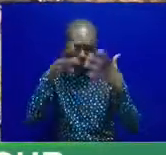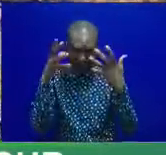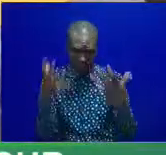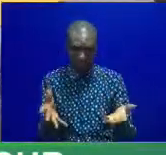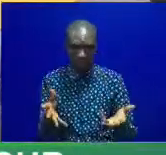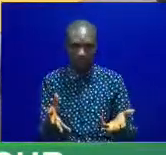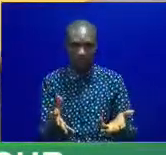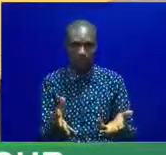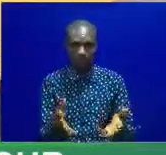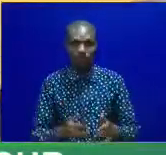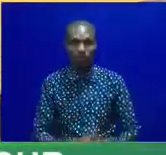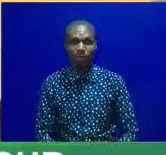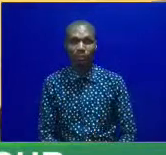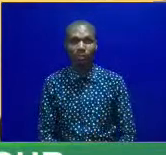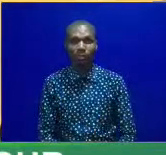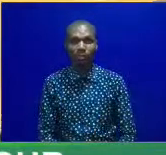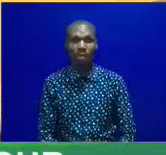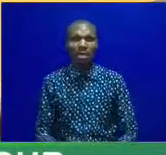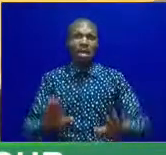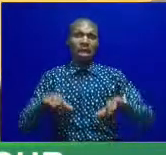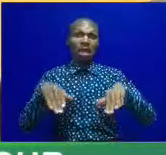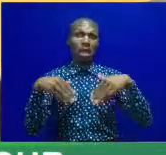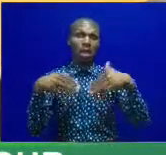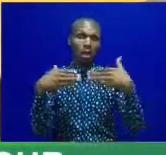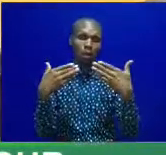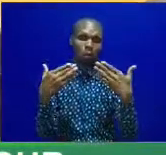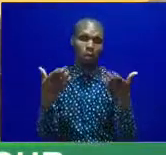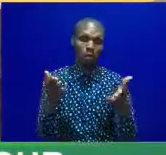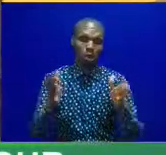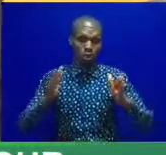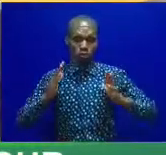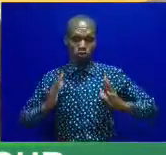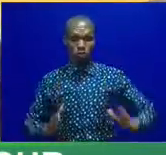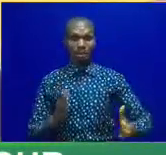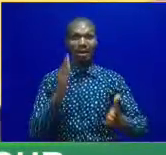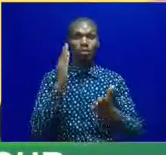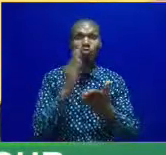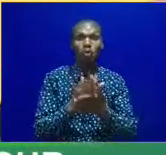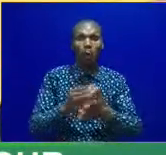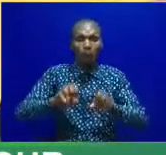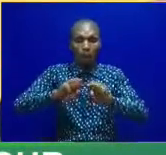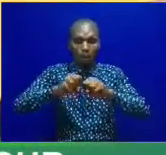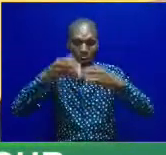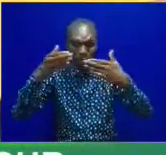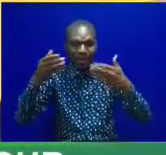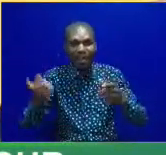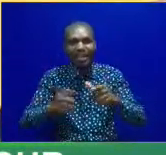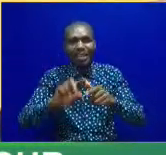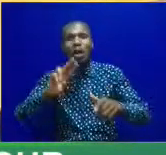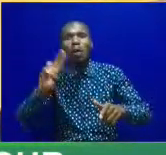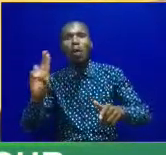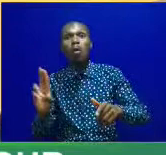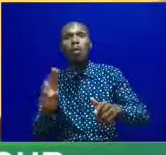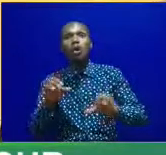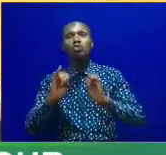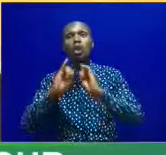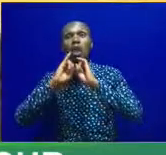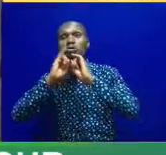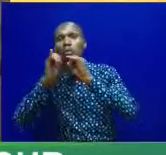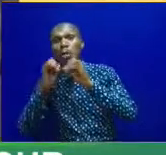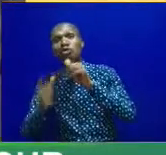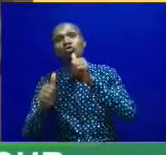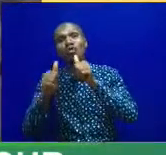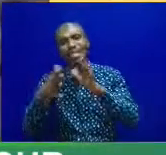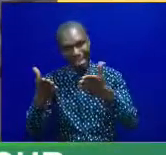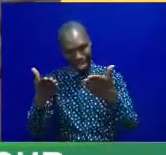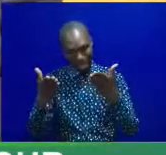tutukanu jinsi haki inavyokiukwa na tutatumia hiyo information ambayo